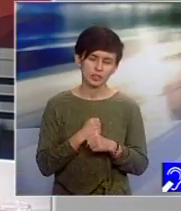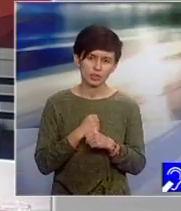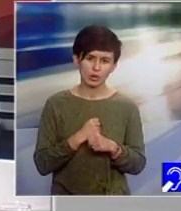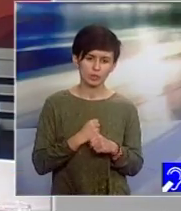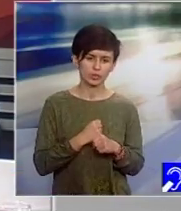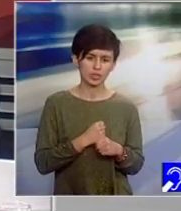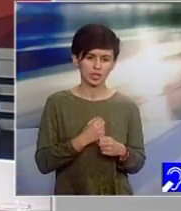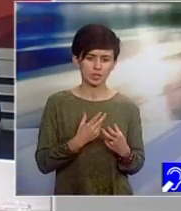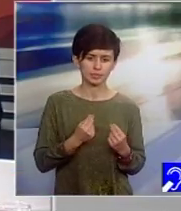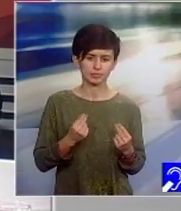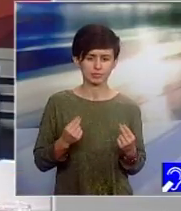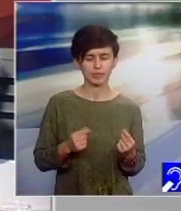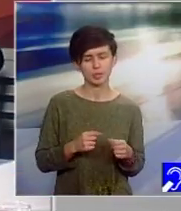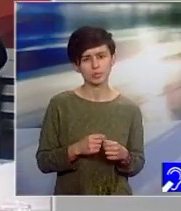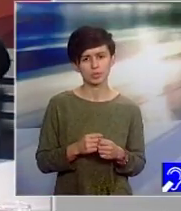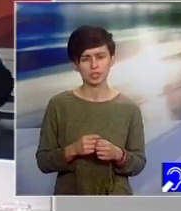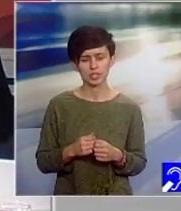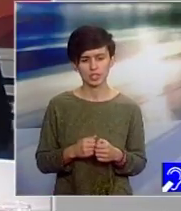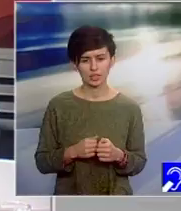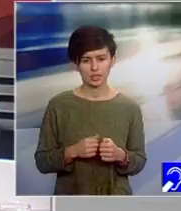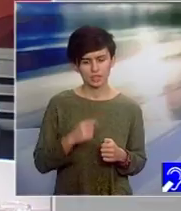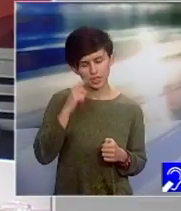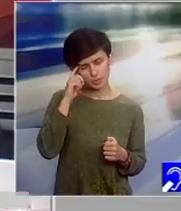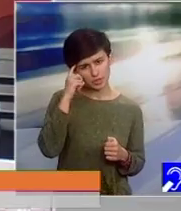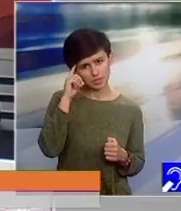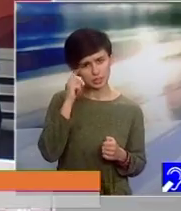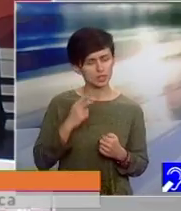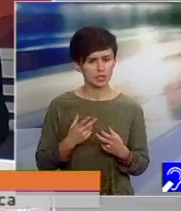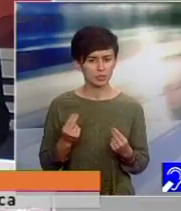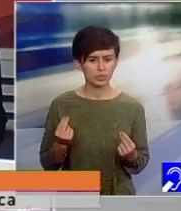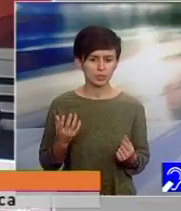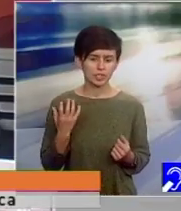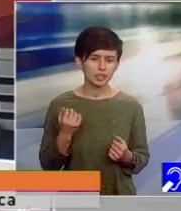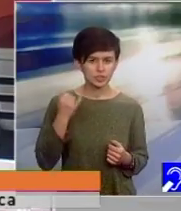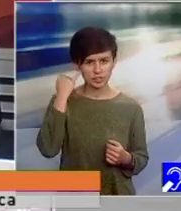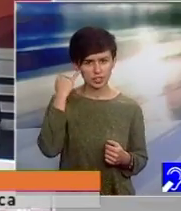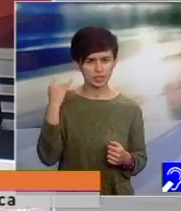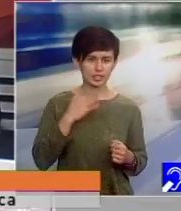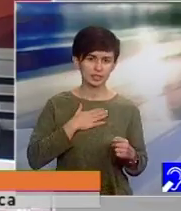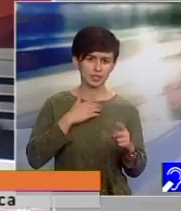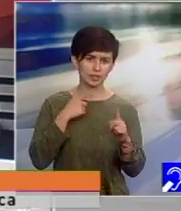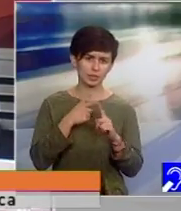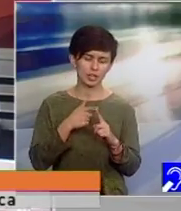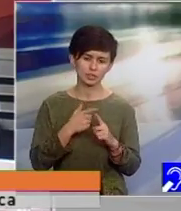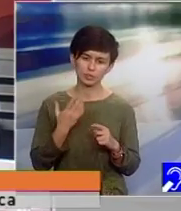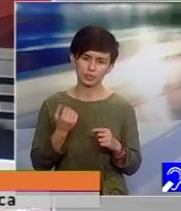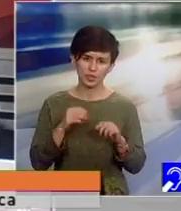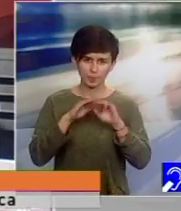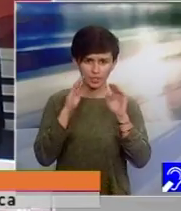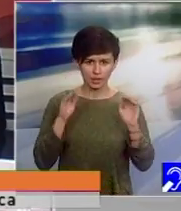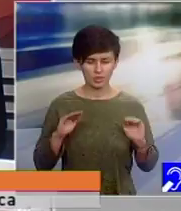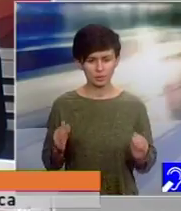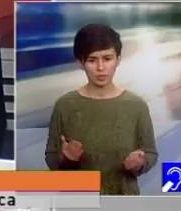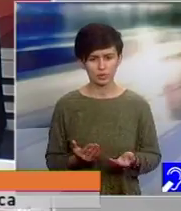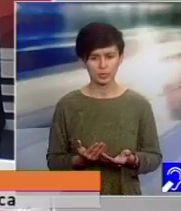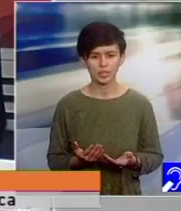A durat mult până când ne-am gândit cum să facem proiectul, pe ce idei să ne axăm, pe ce monumente să ne axăm, cum